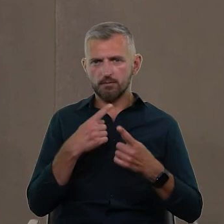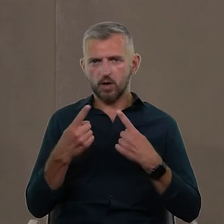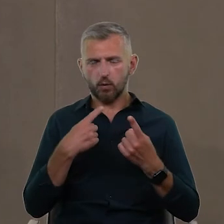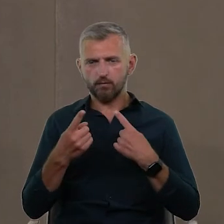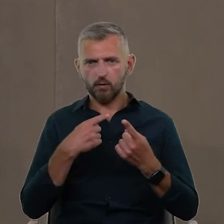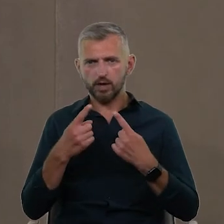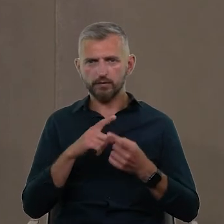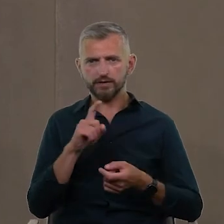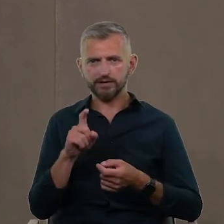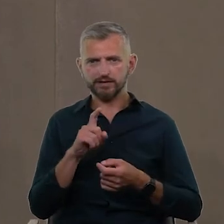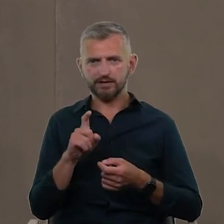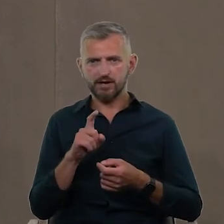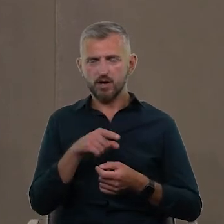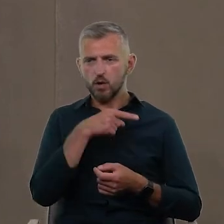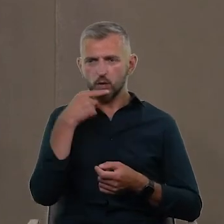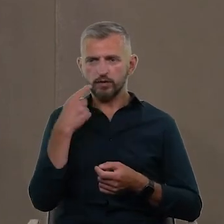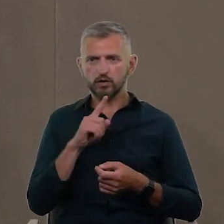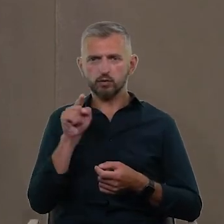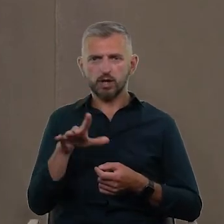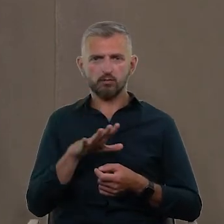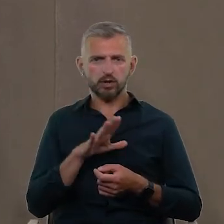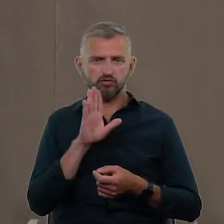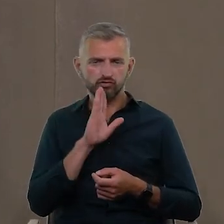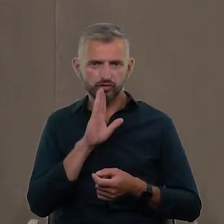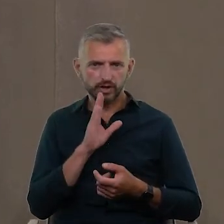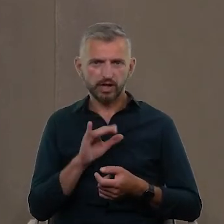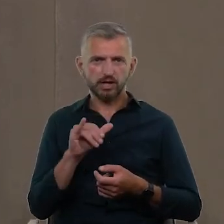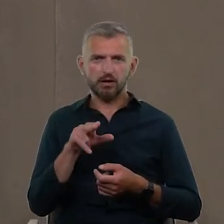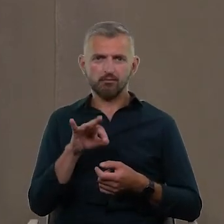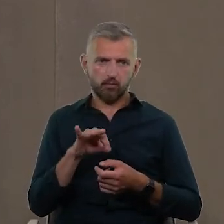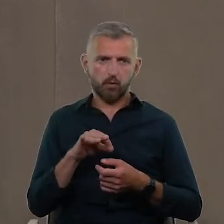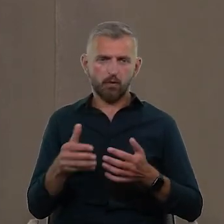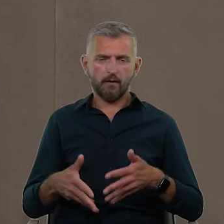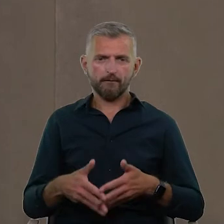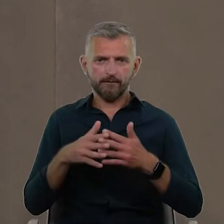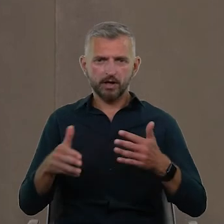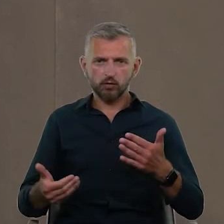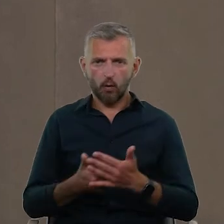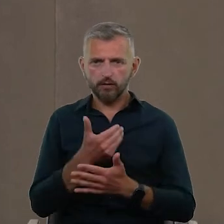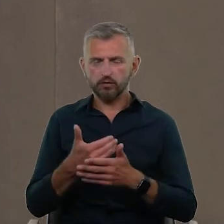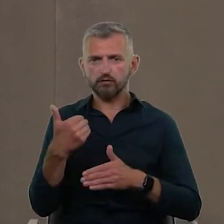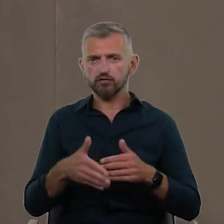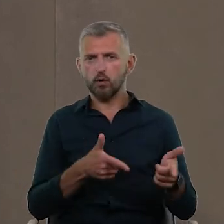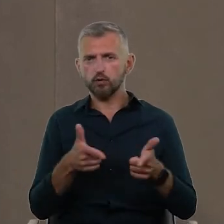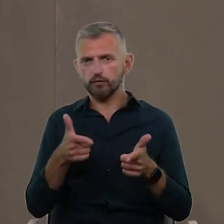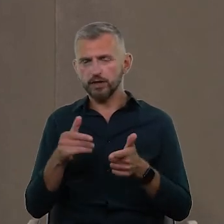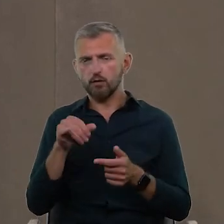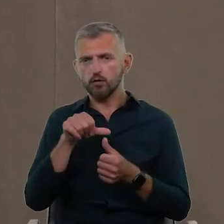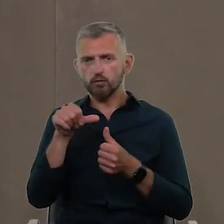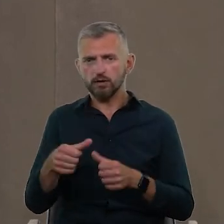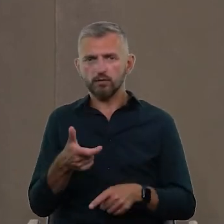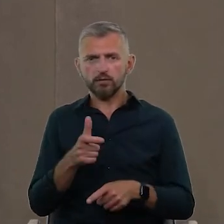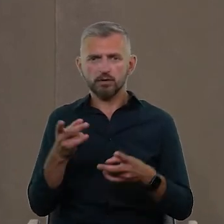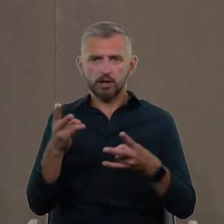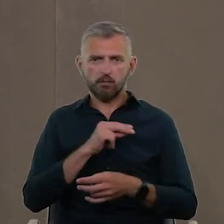з Росією, щоб там були жінки, і по відновленню, тобто вже готуватися, і особливо дуже